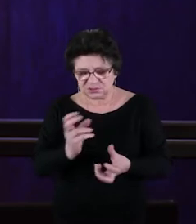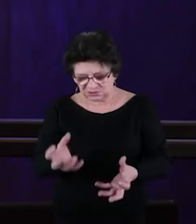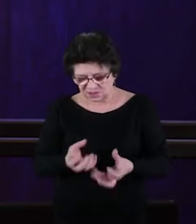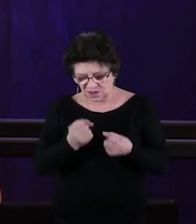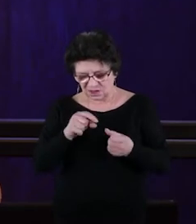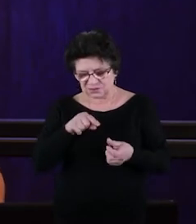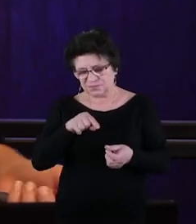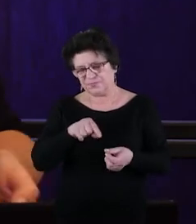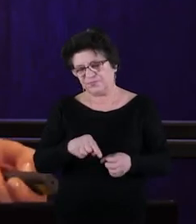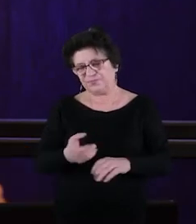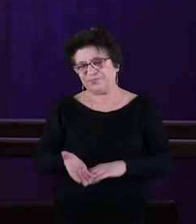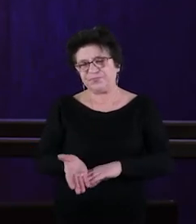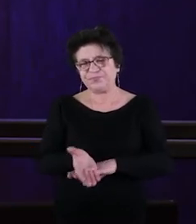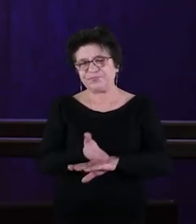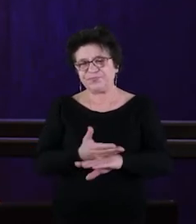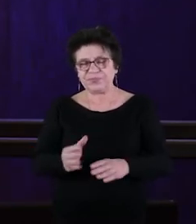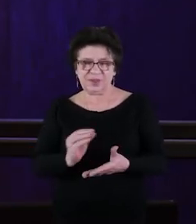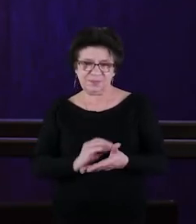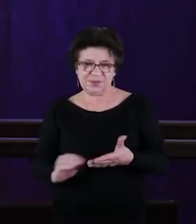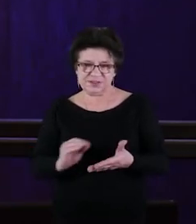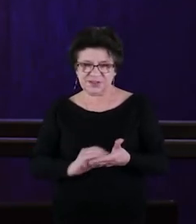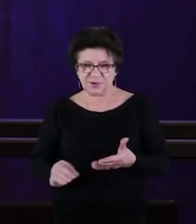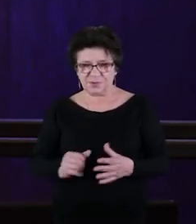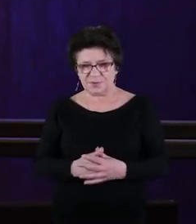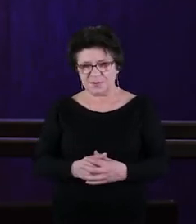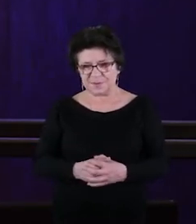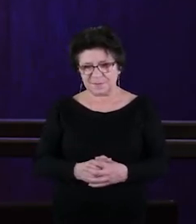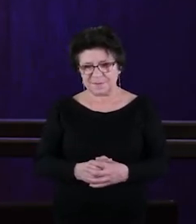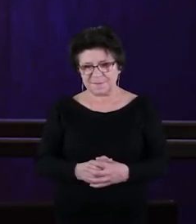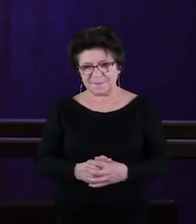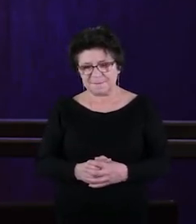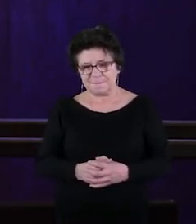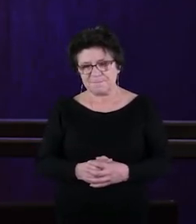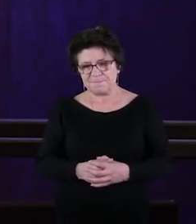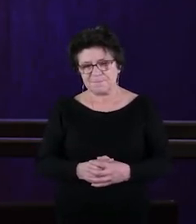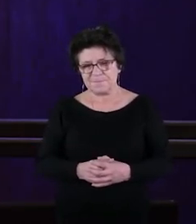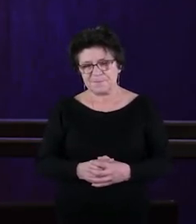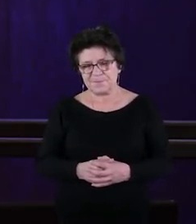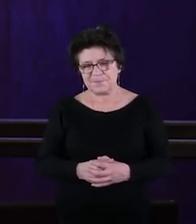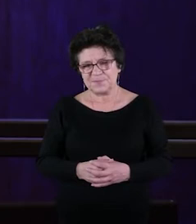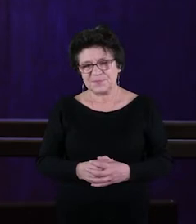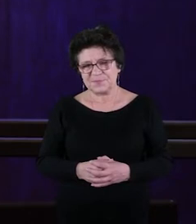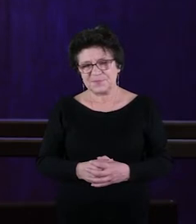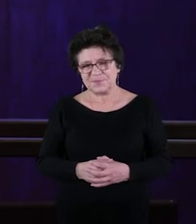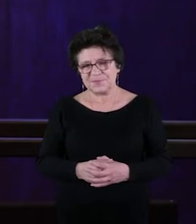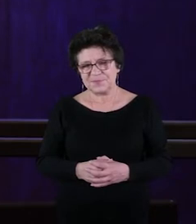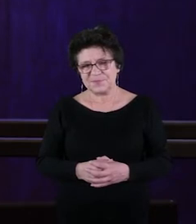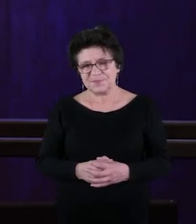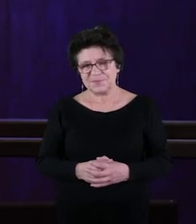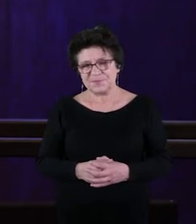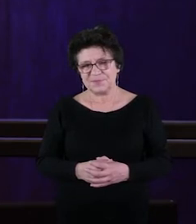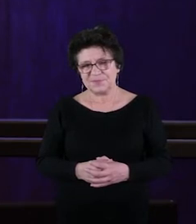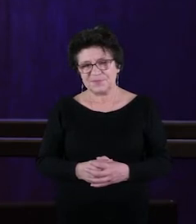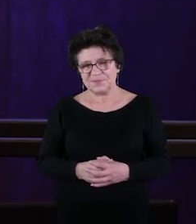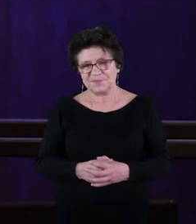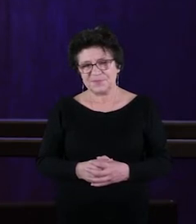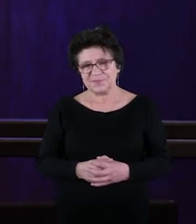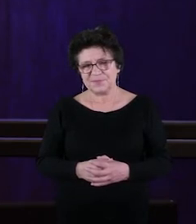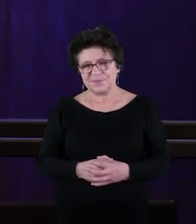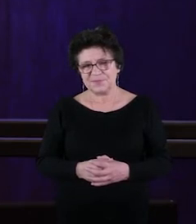a państwu ja wszystkim mówię komu mogę i również państwu więc że teraz